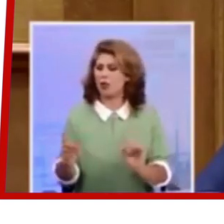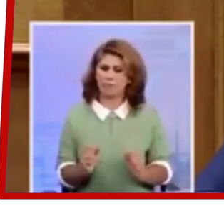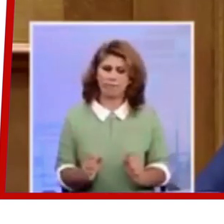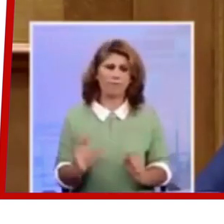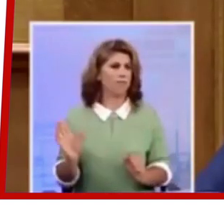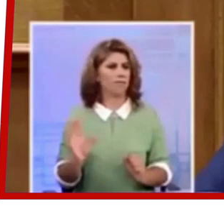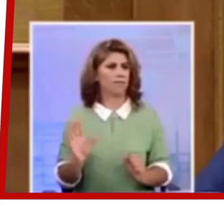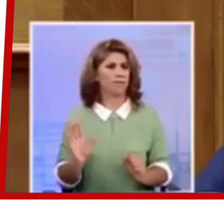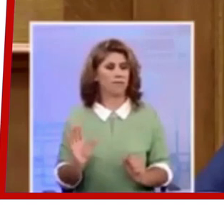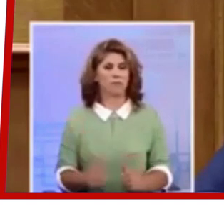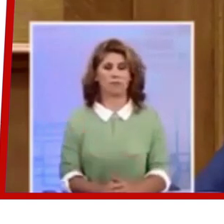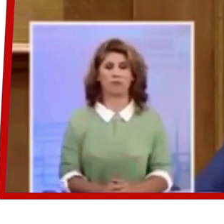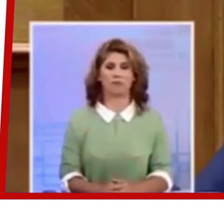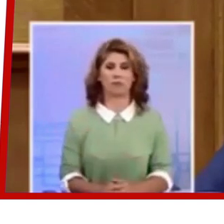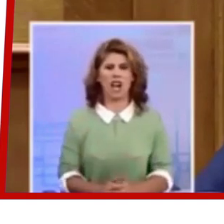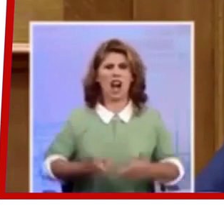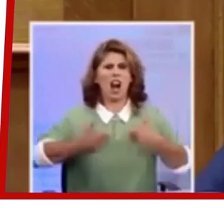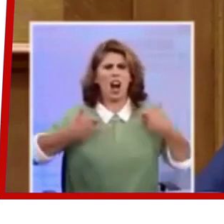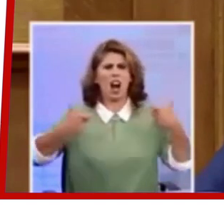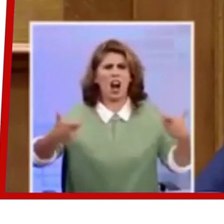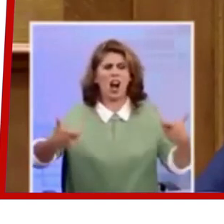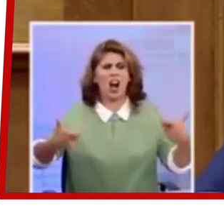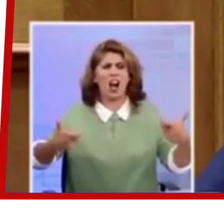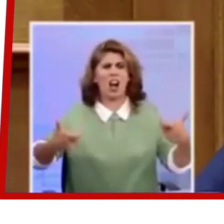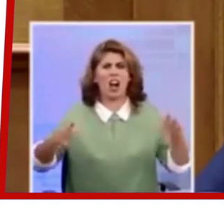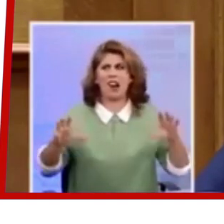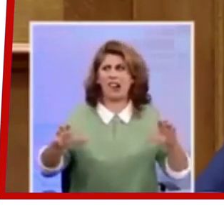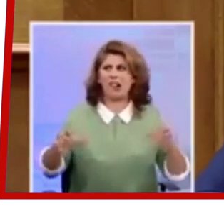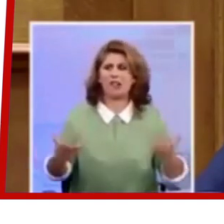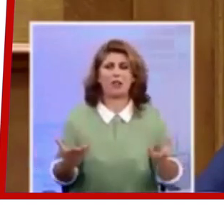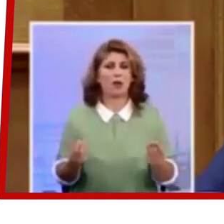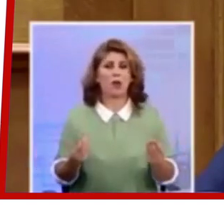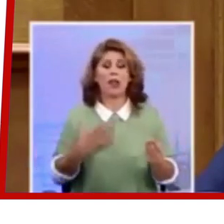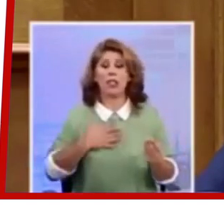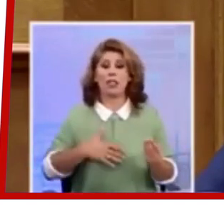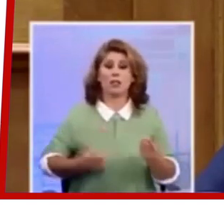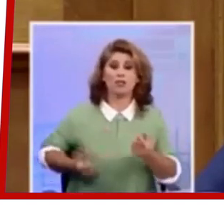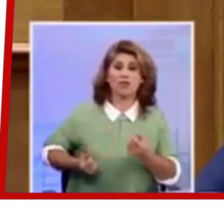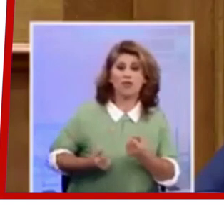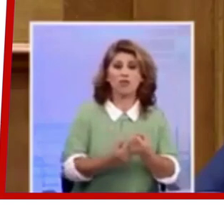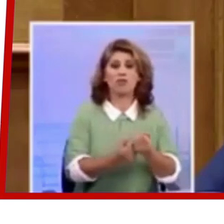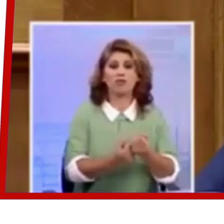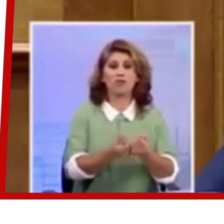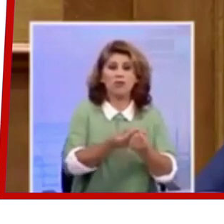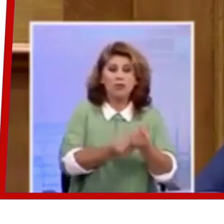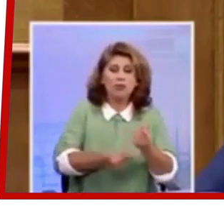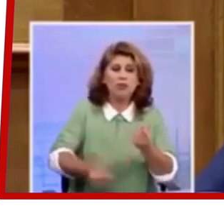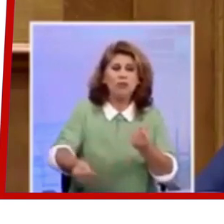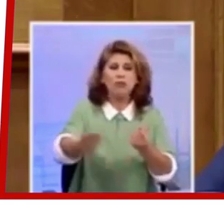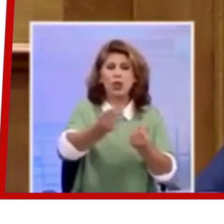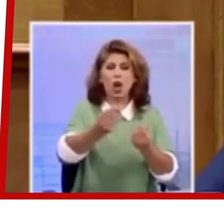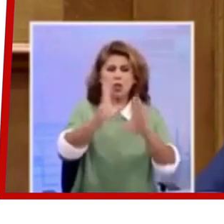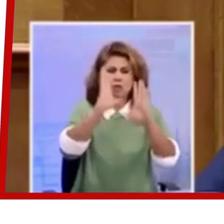Έχετε βγει στα κεραμίδια για να υπερασπιστείτε το πιο σκοτεινό δίκτυο